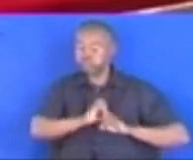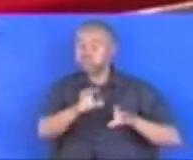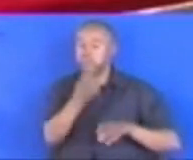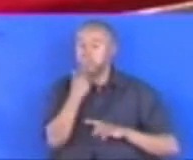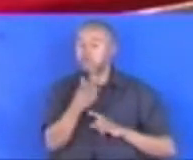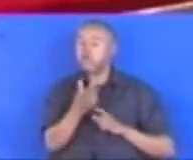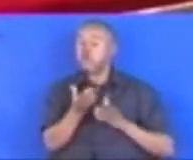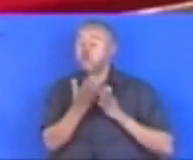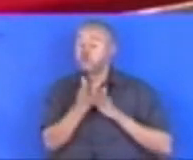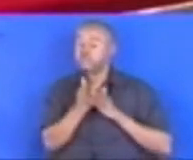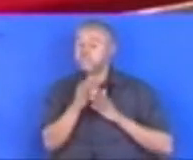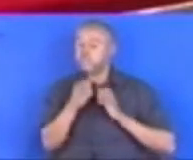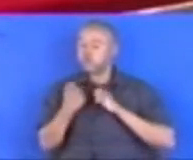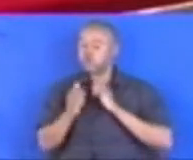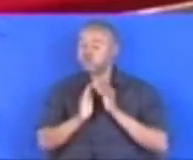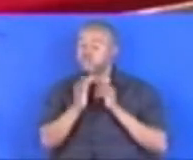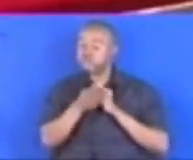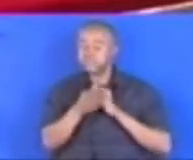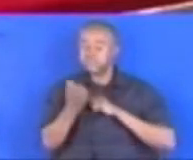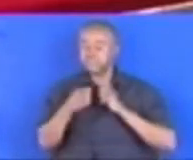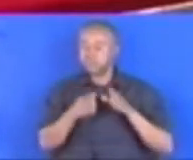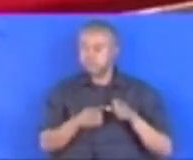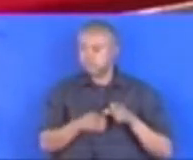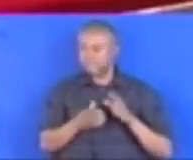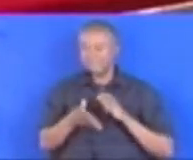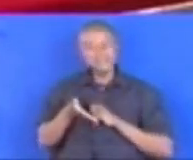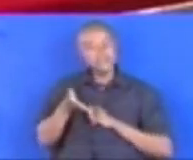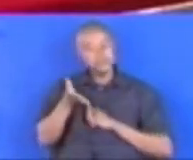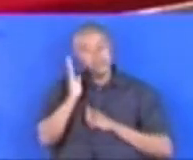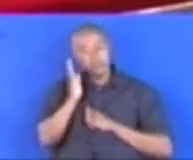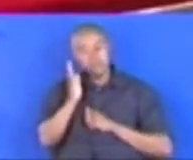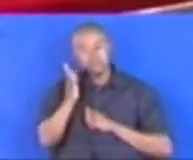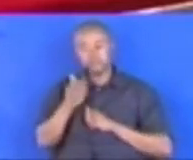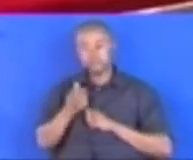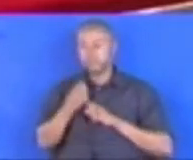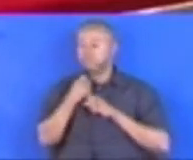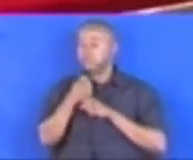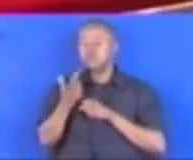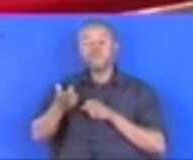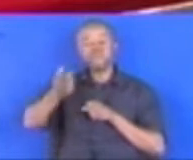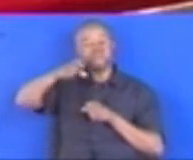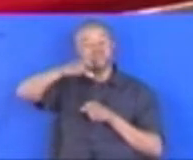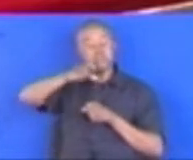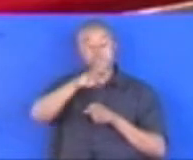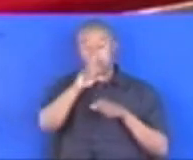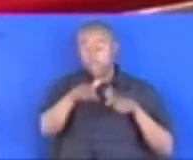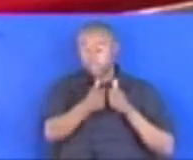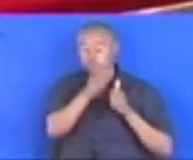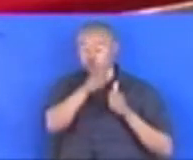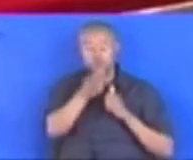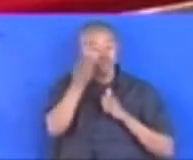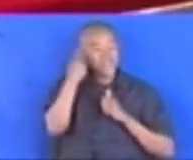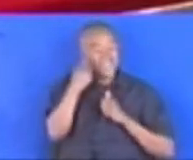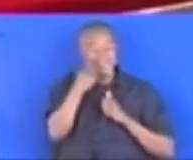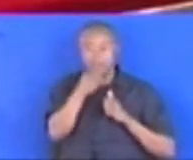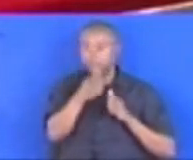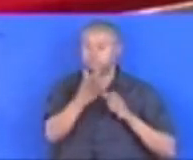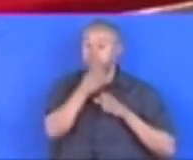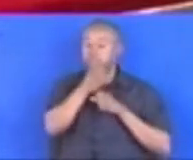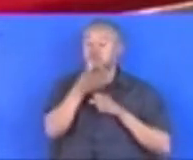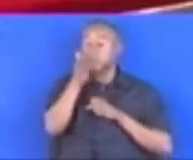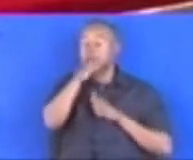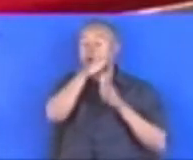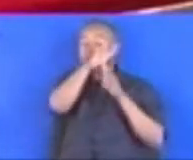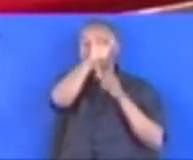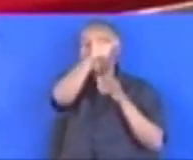changamoto zinazodidimiza mtaji wa dawa licha ya serikali kuwa inaongeza mtaji huo mara kwa mara. Mheshimiwa